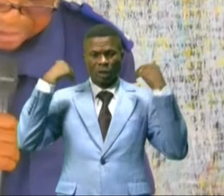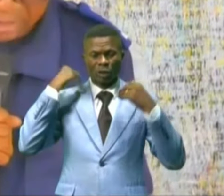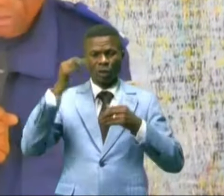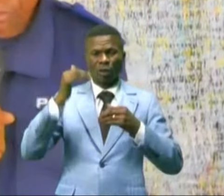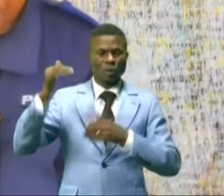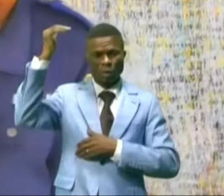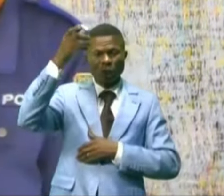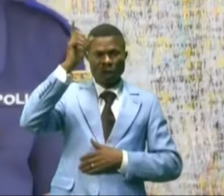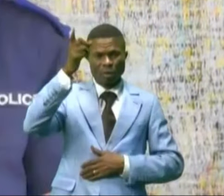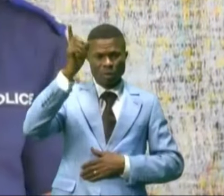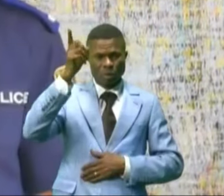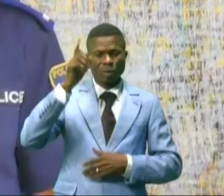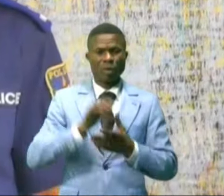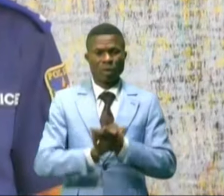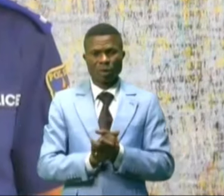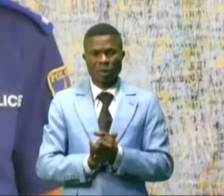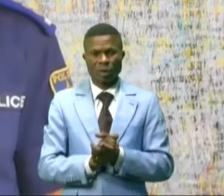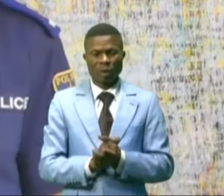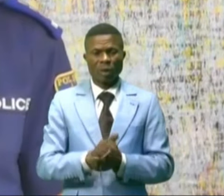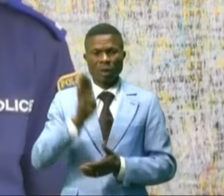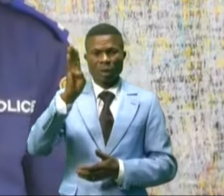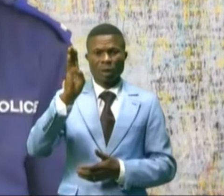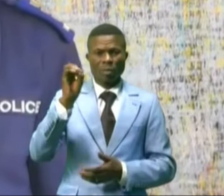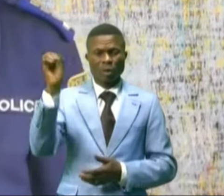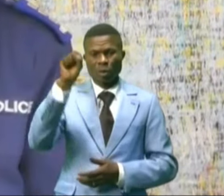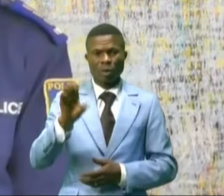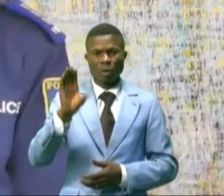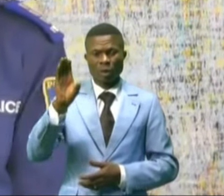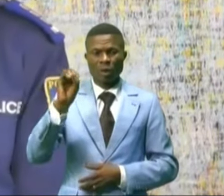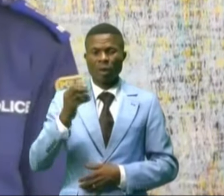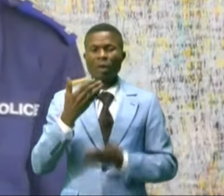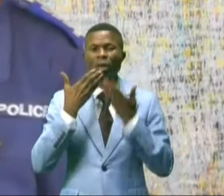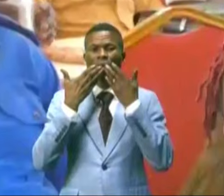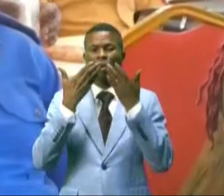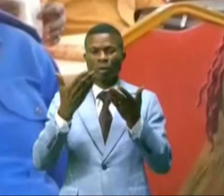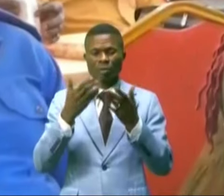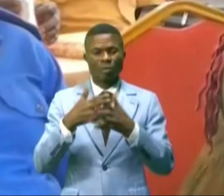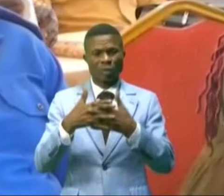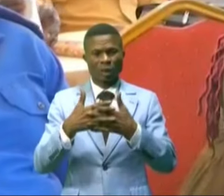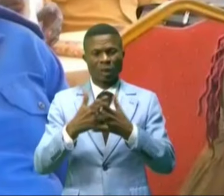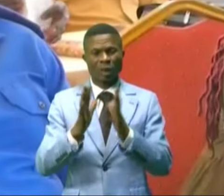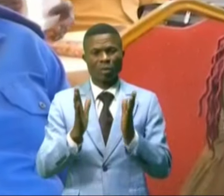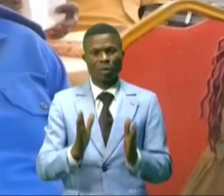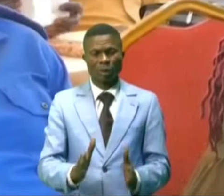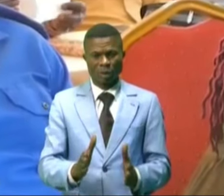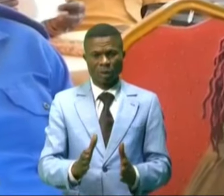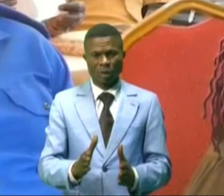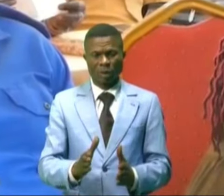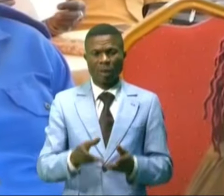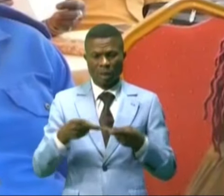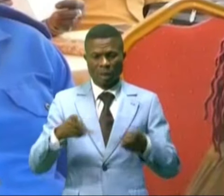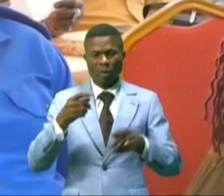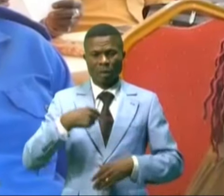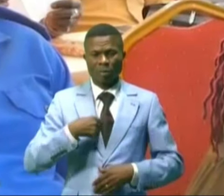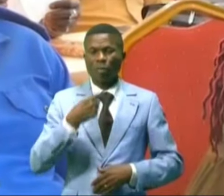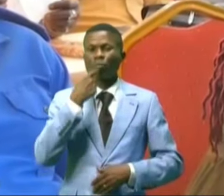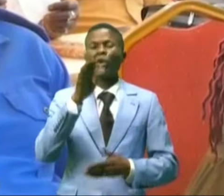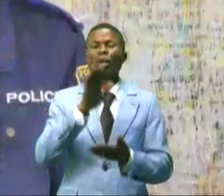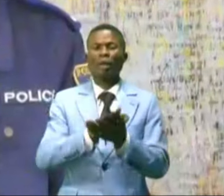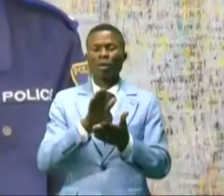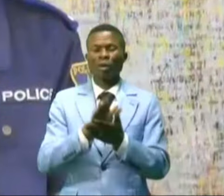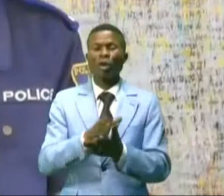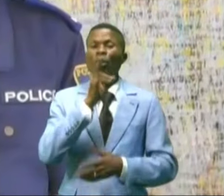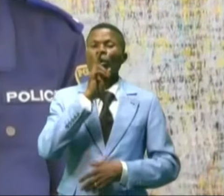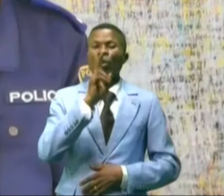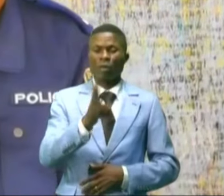principal, Mbuiko Labosco, de remercier les partenaires Permettez-moi de remercier sincèrement